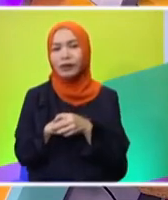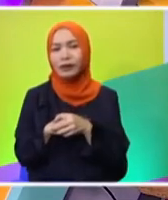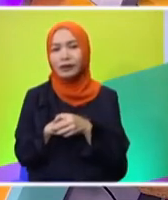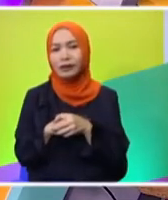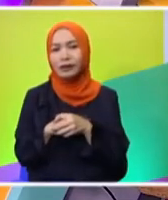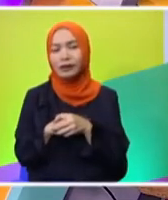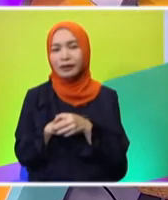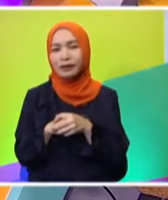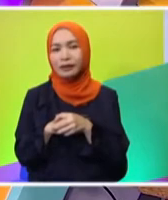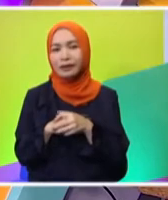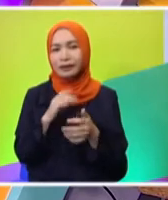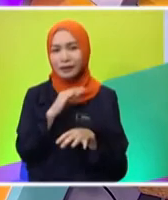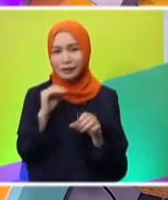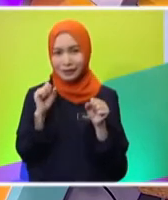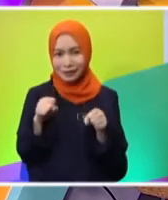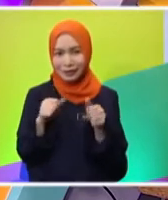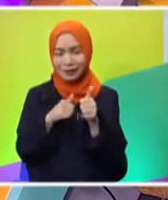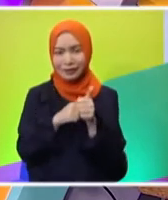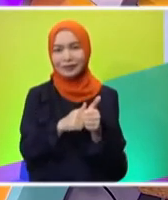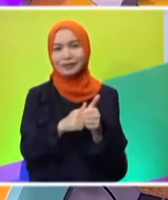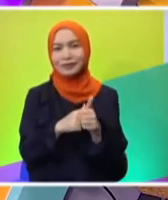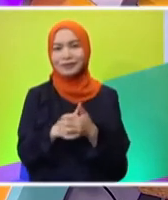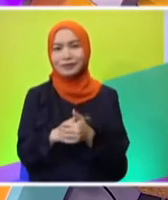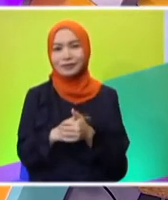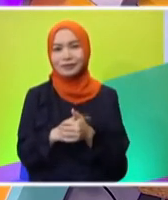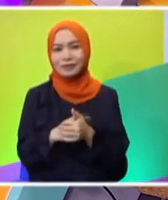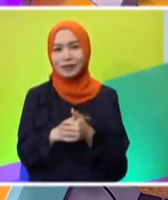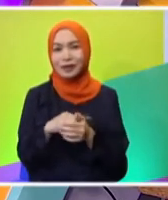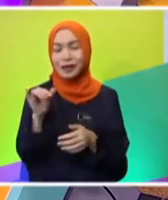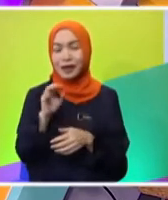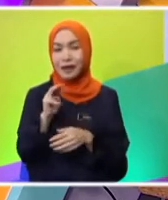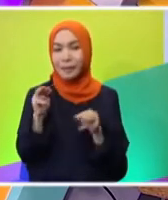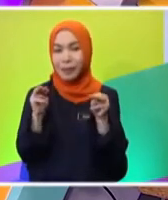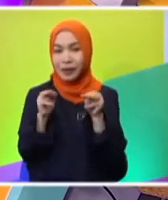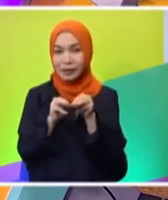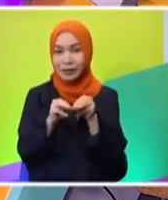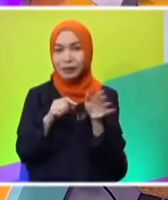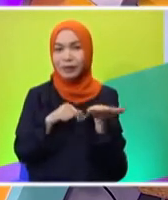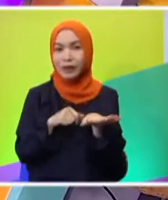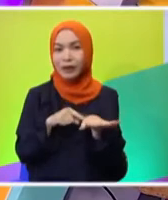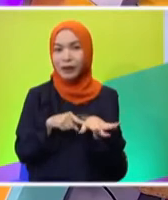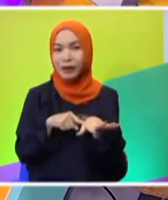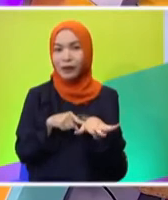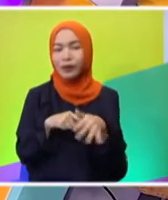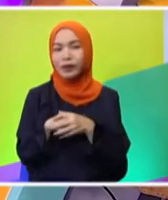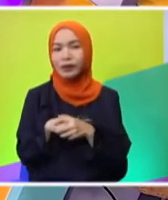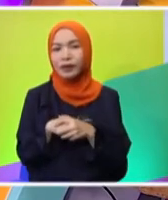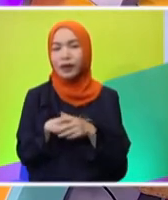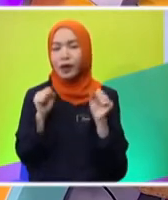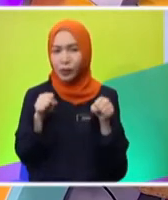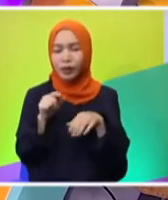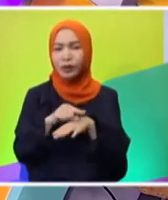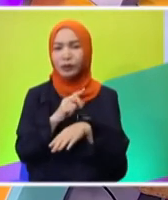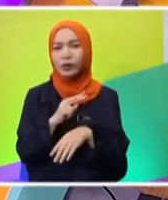kita tetapkan dia dan dia akan membentuk daun dekat situ Age sebenarnya acuan macam-macam cari yang kita boleh gunakan